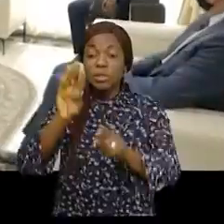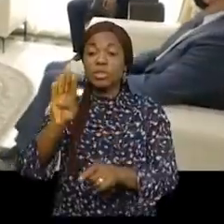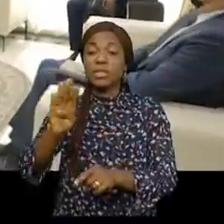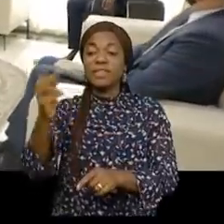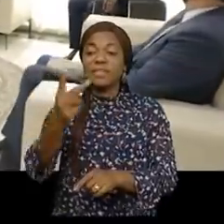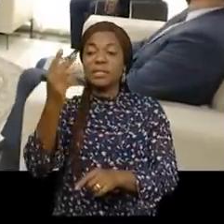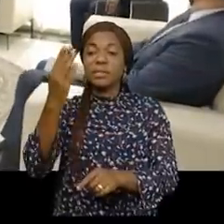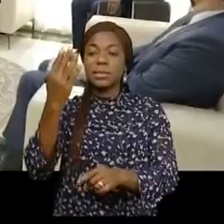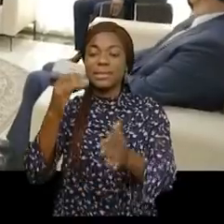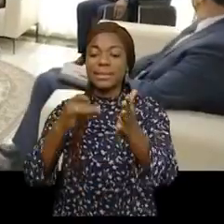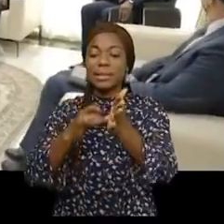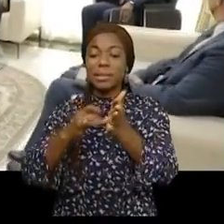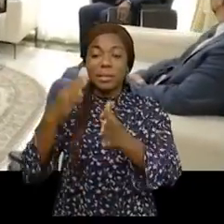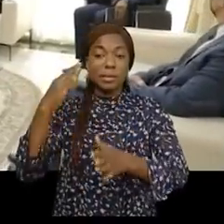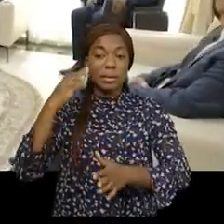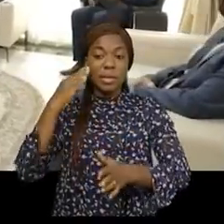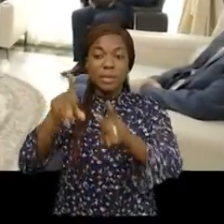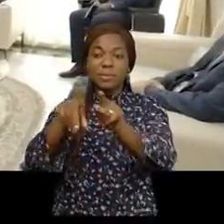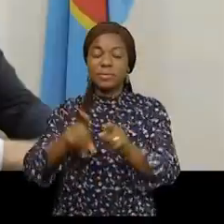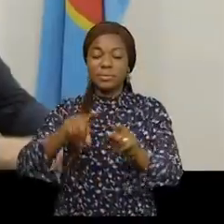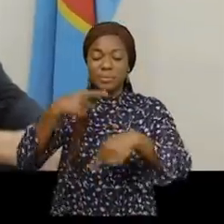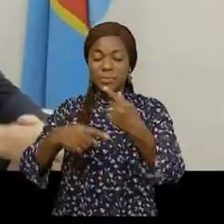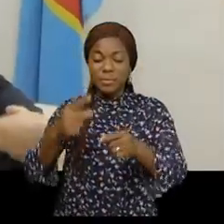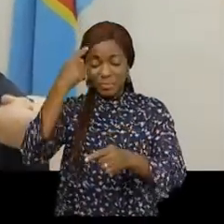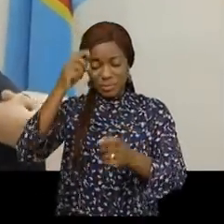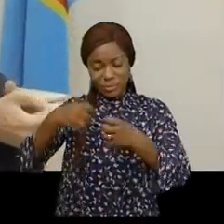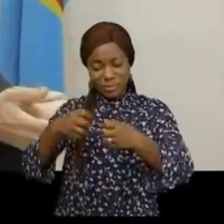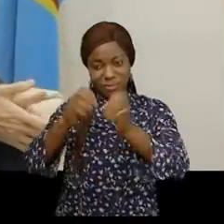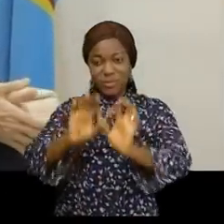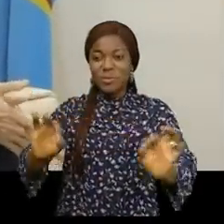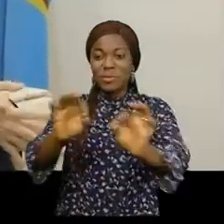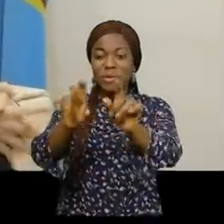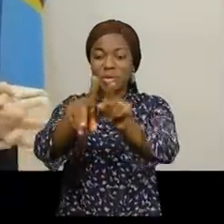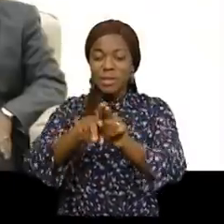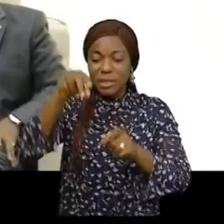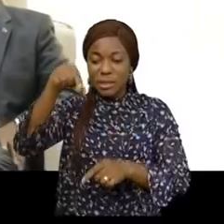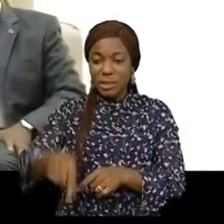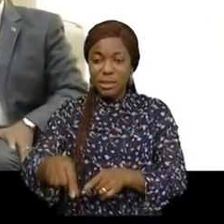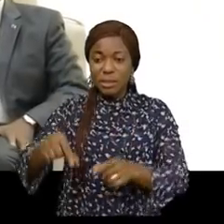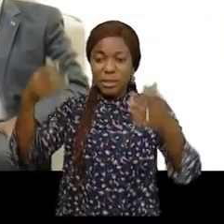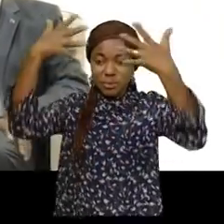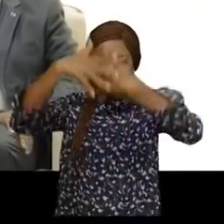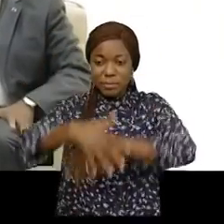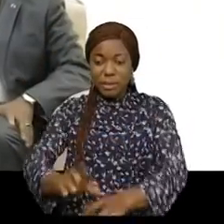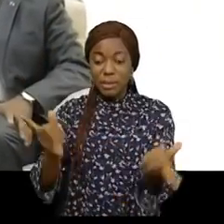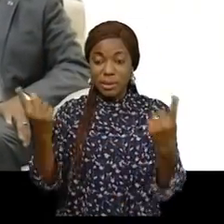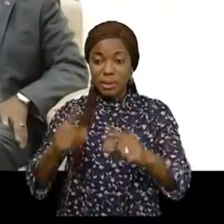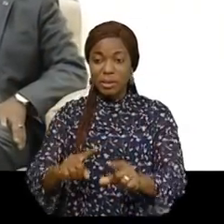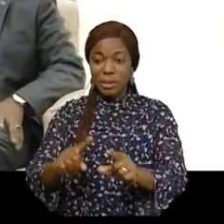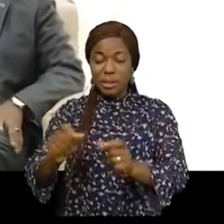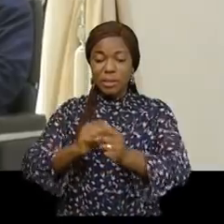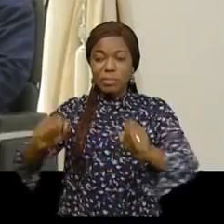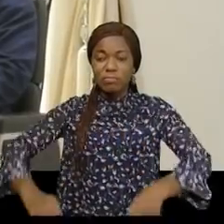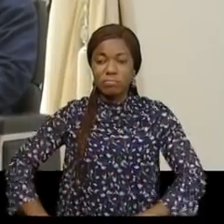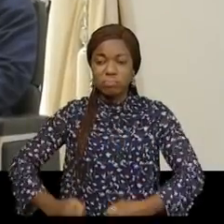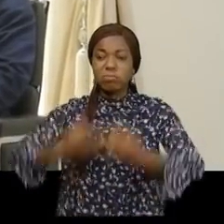27 mai, sinon le rétablissement rapide de la desserte en électricité des quartiers plongés dans le noir au passage des laves du mont Nirangogo